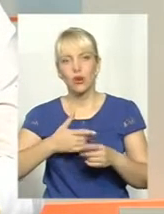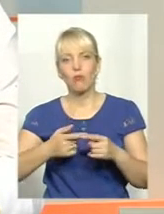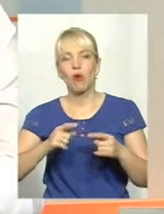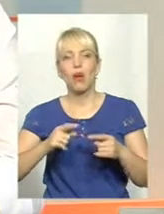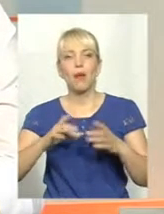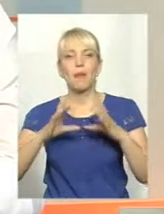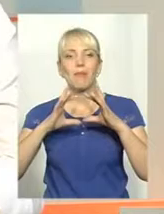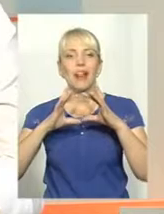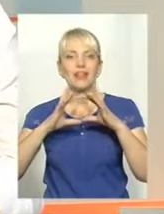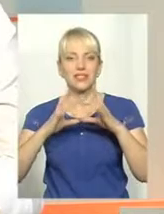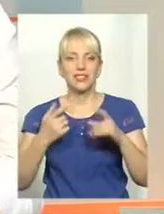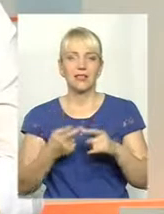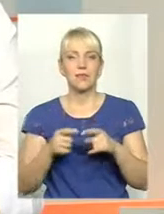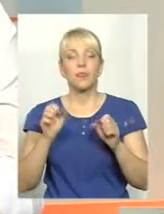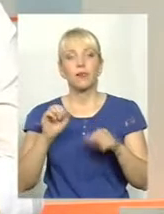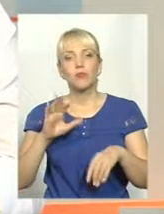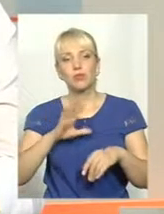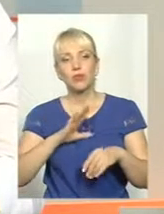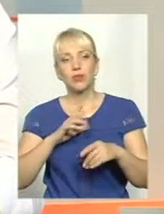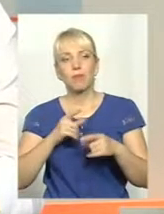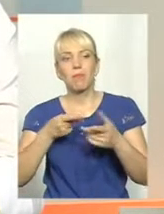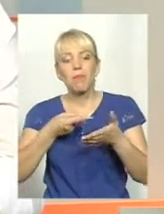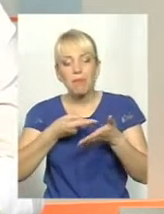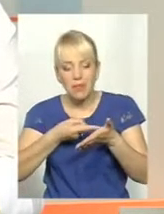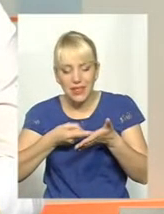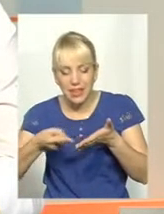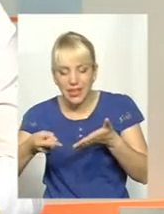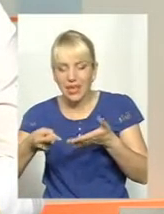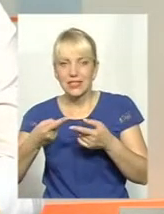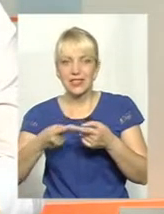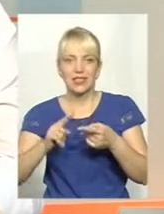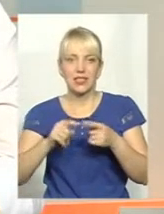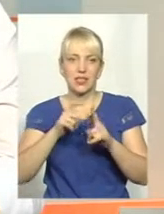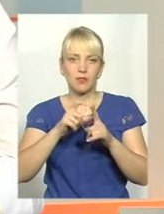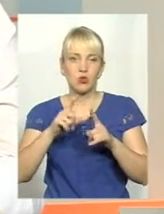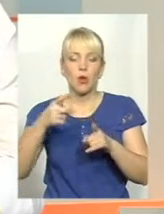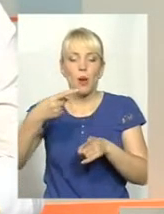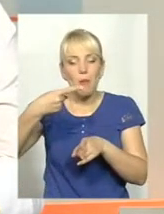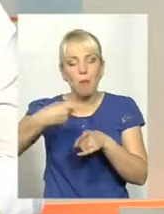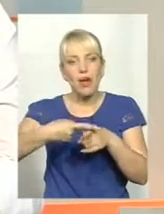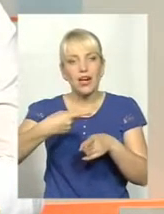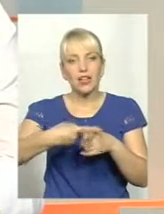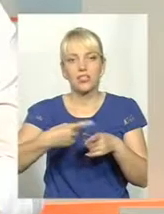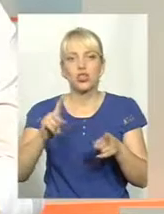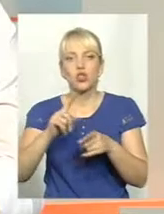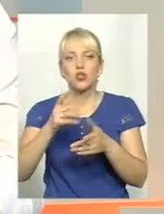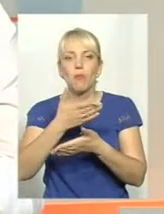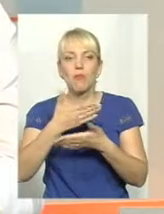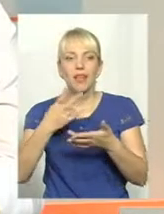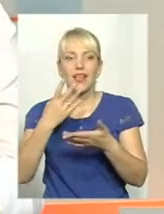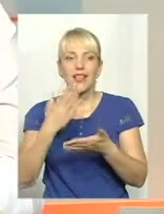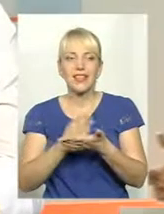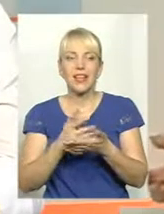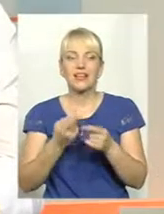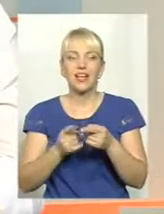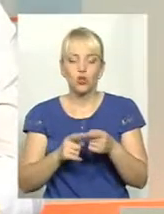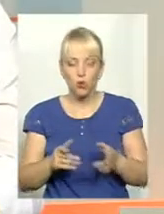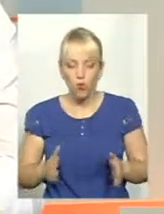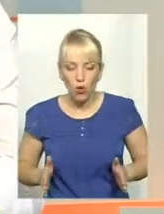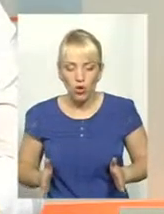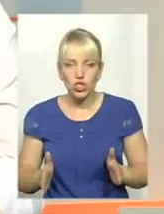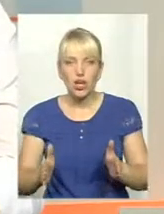завжди є такою областю, яка мирить Схід і Захід. І я думаю, що саме це можна було би